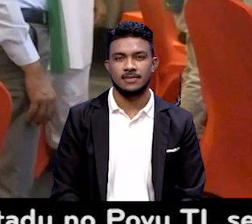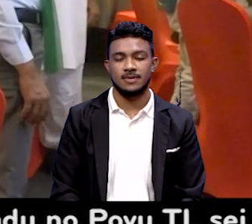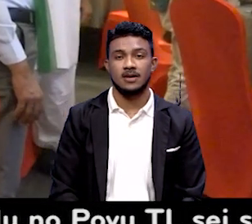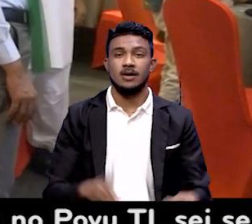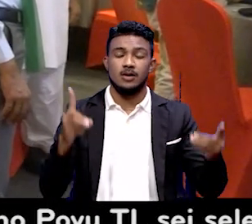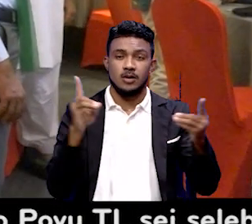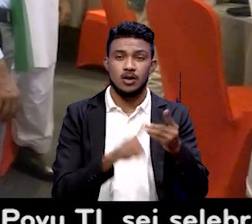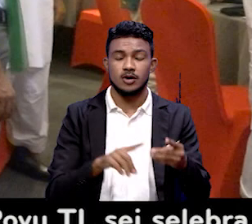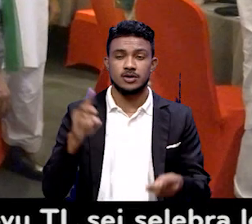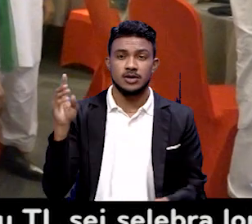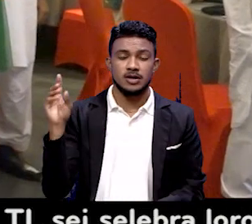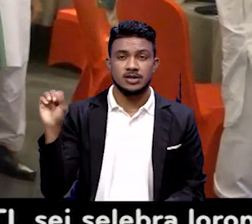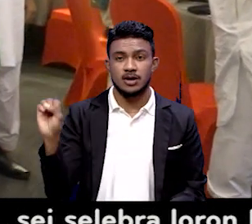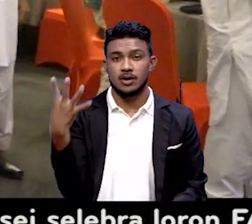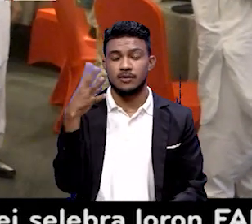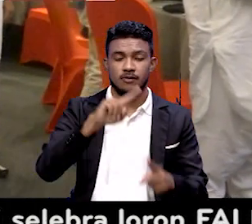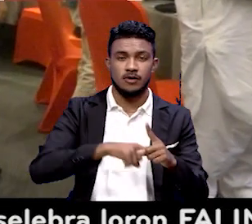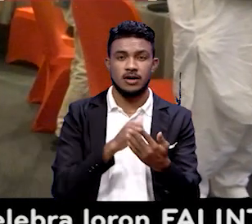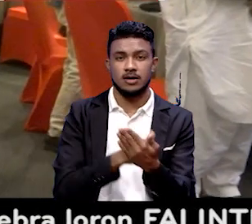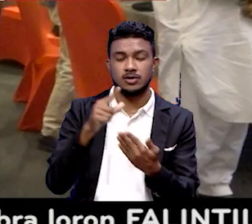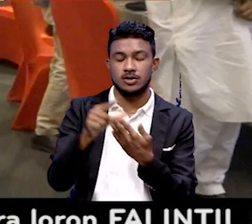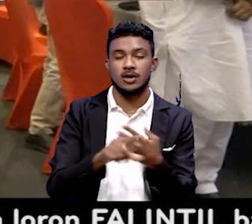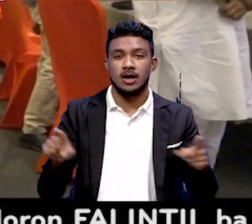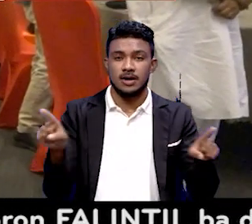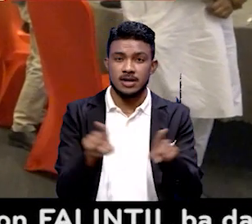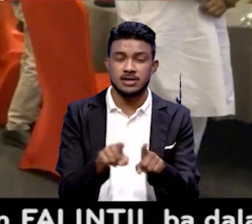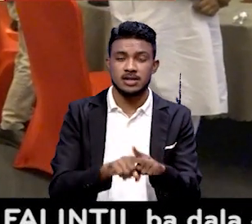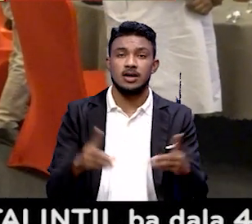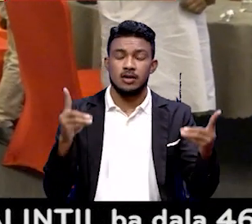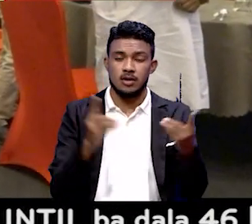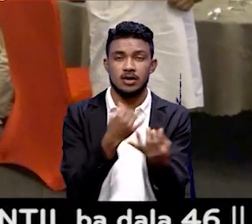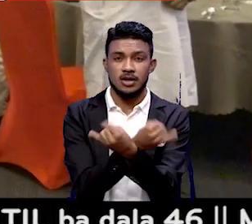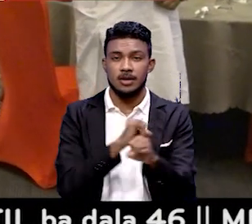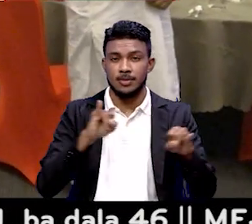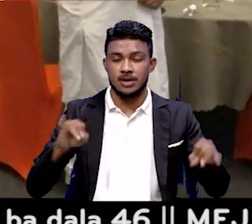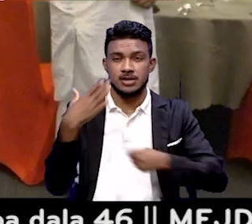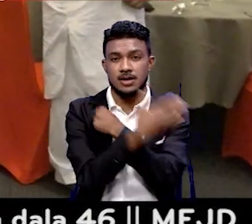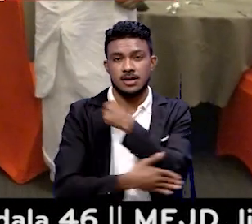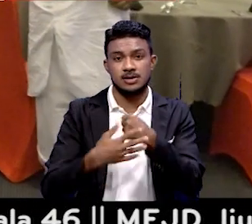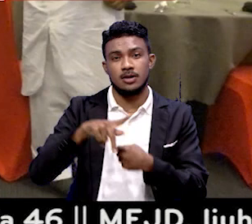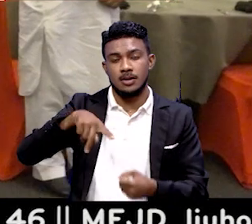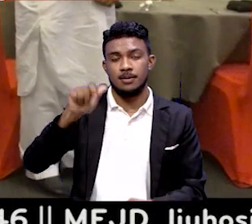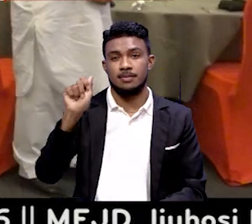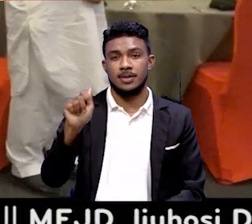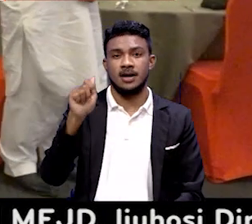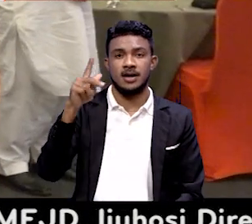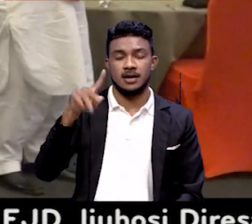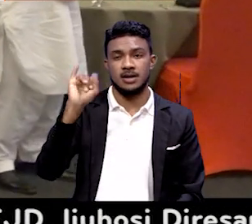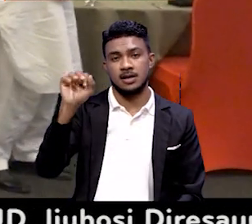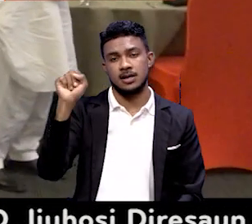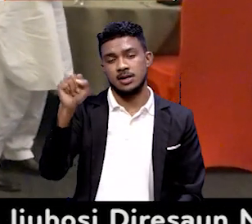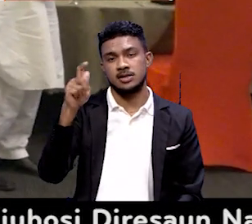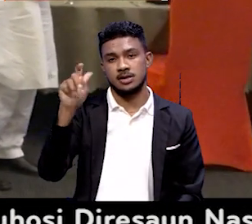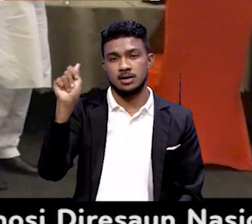Loron sanulu resinghat bulan Agustus nudar loron independensia nasam Pakistaun yang nune komunidade Pakistaun iha Timor Leste